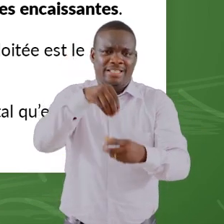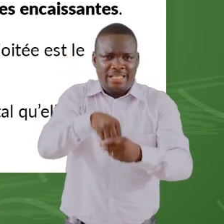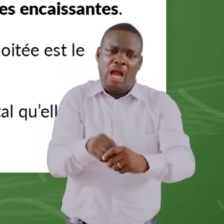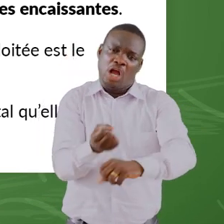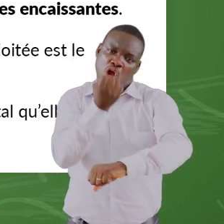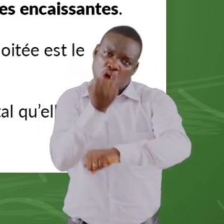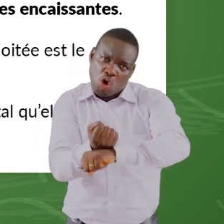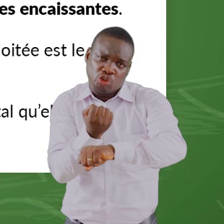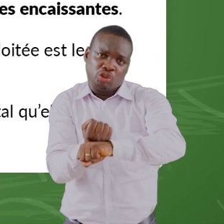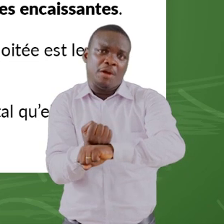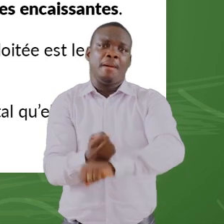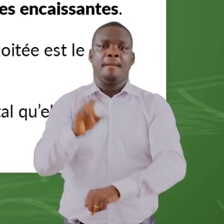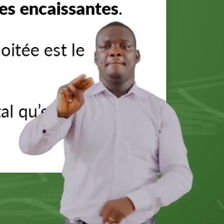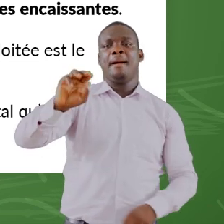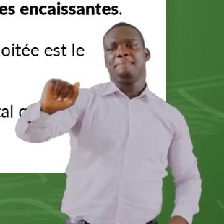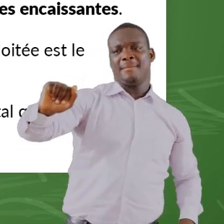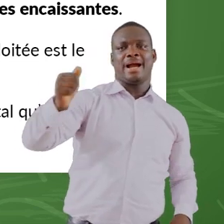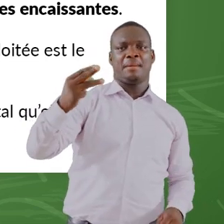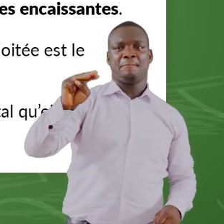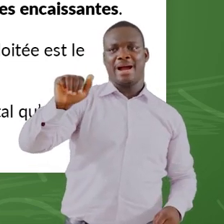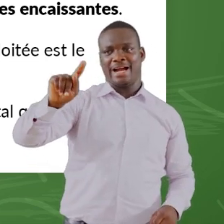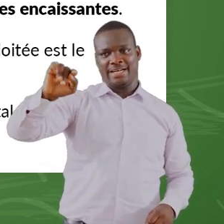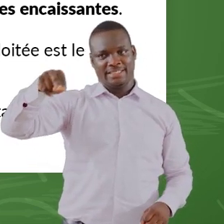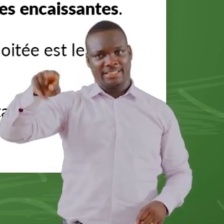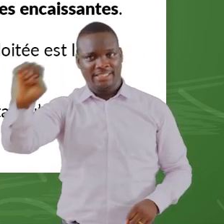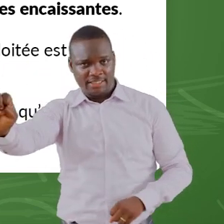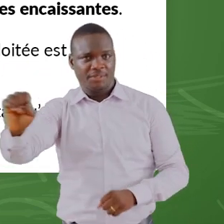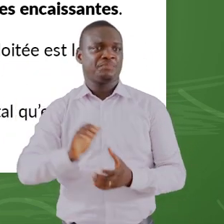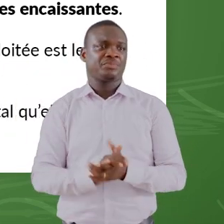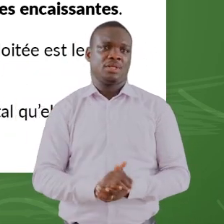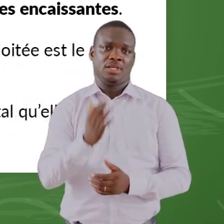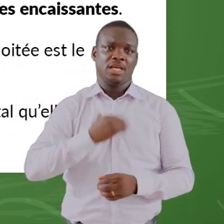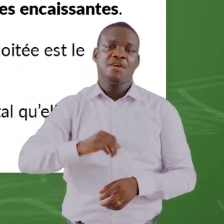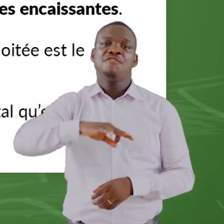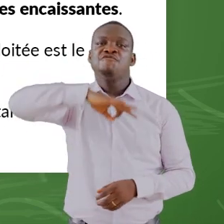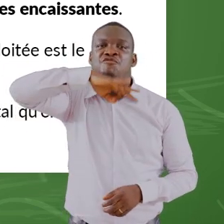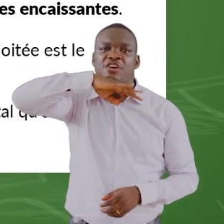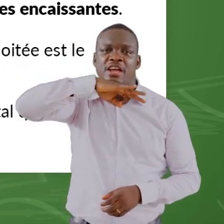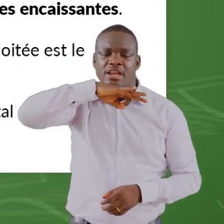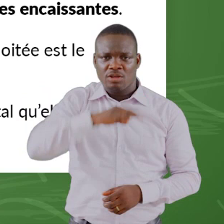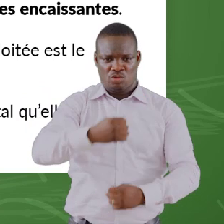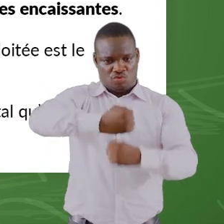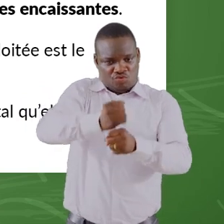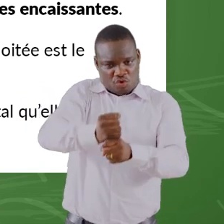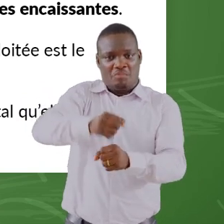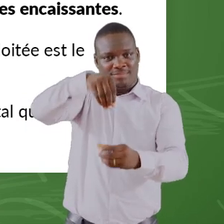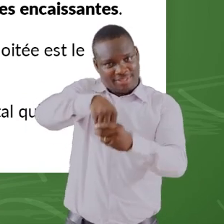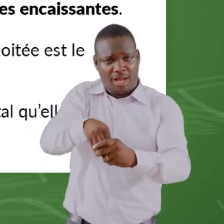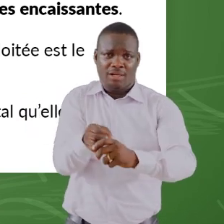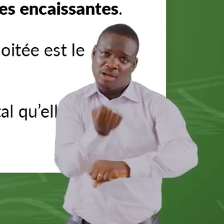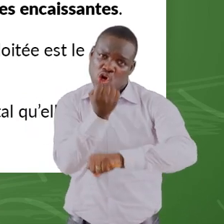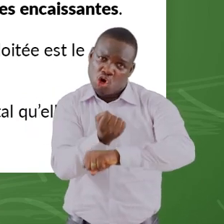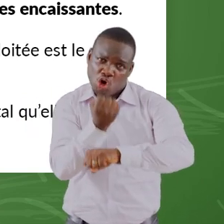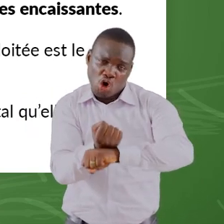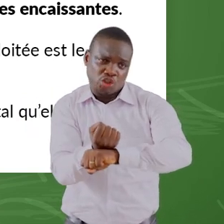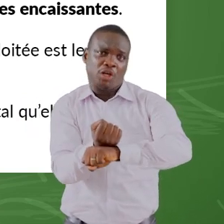roches magmatiques et les roches sédimentaires. Le fer s'est formé ou se forme